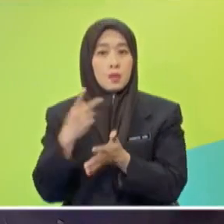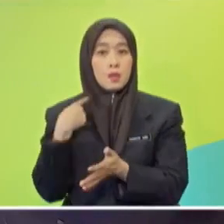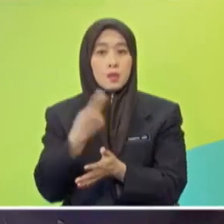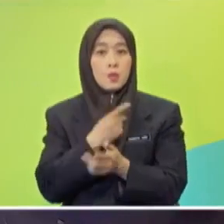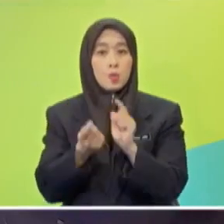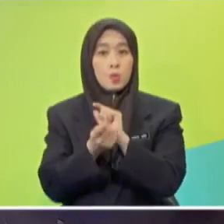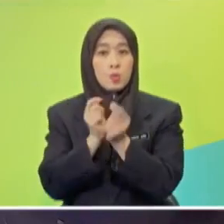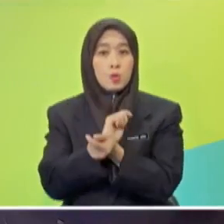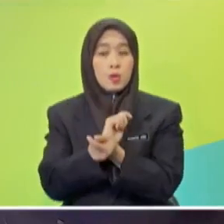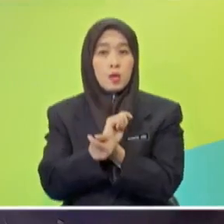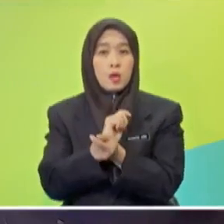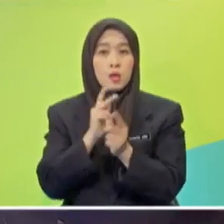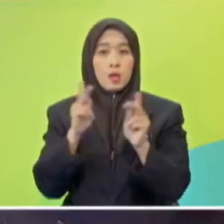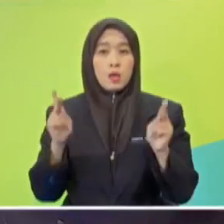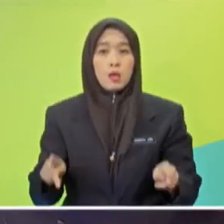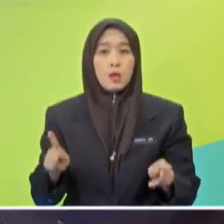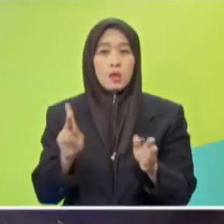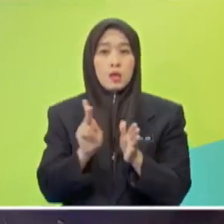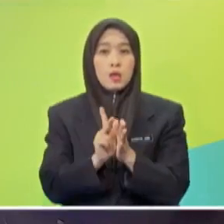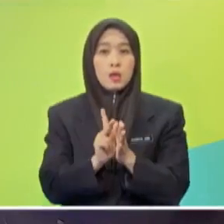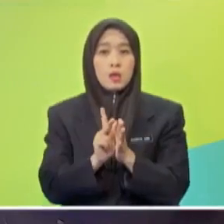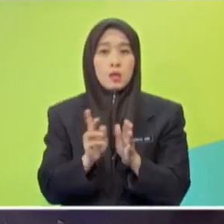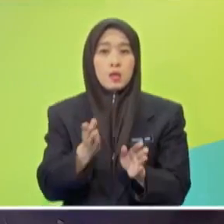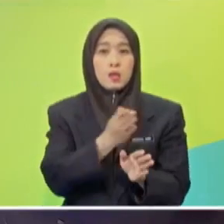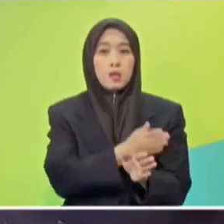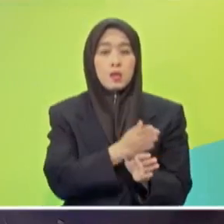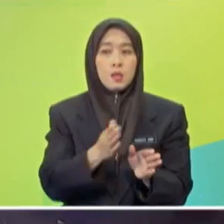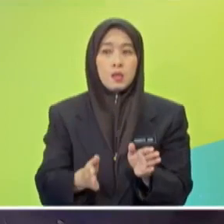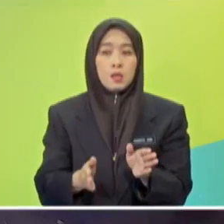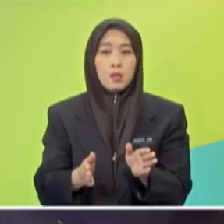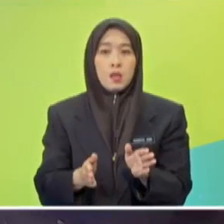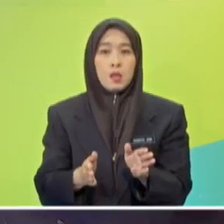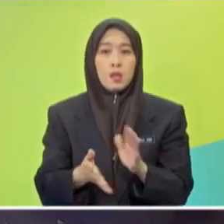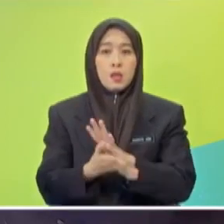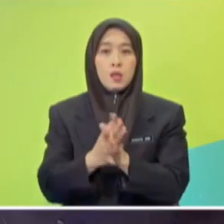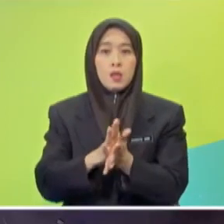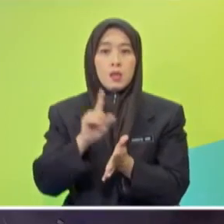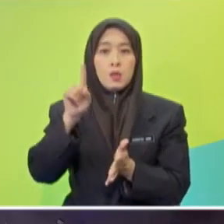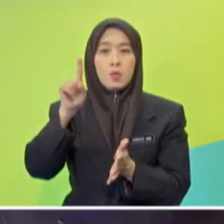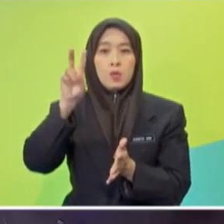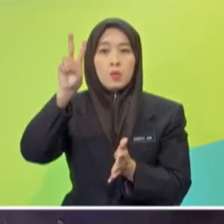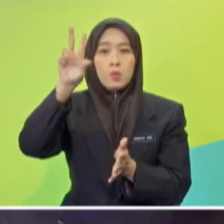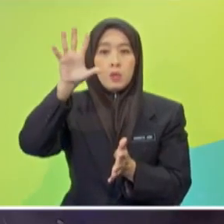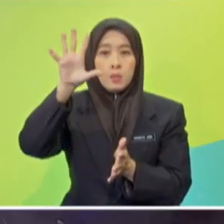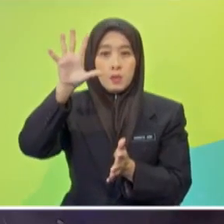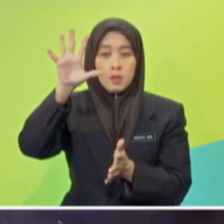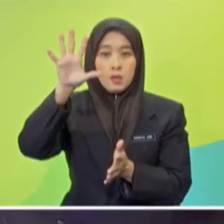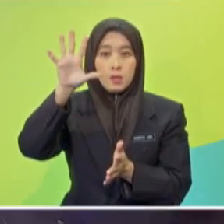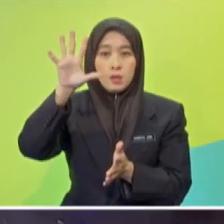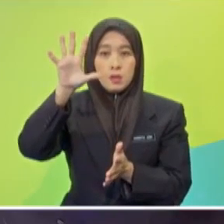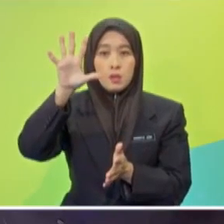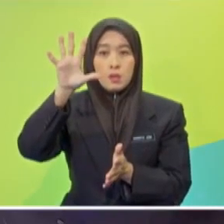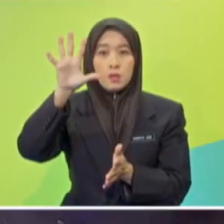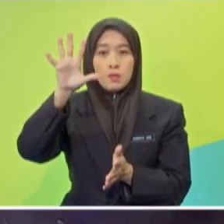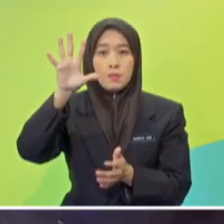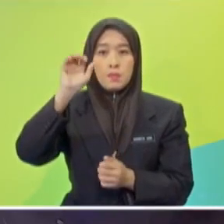suka kita nak gunakan kaidah ke sisi ini Kak sini ya Oke jadi satu Rp25 oke satu